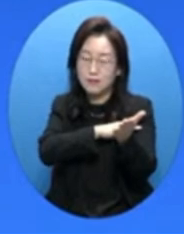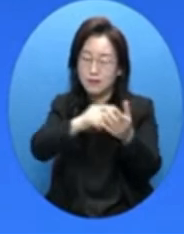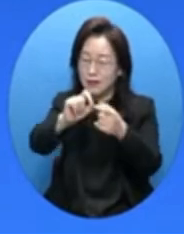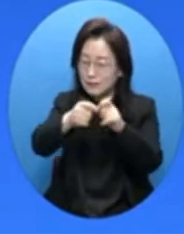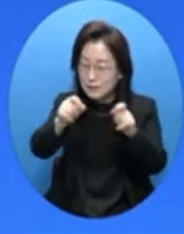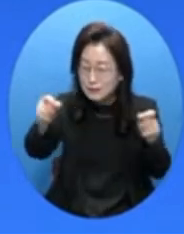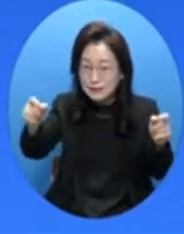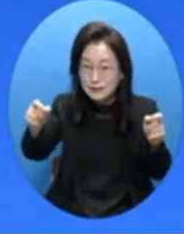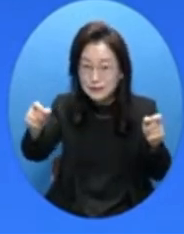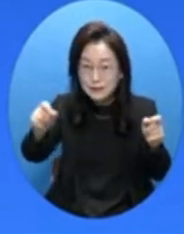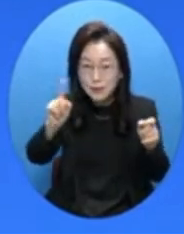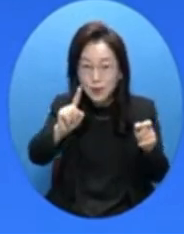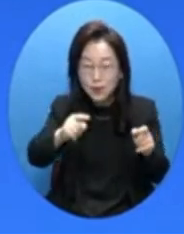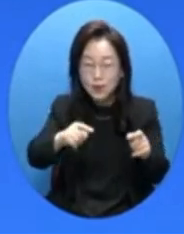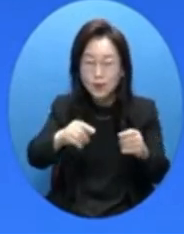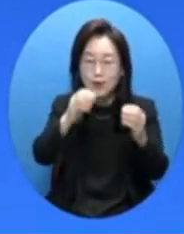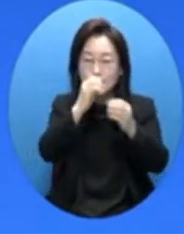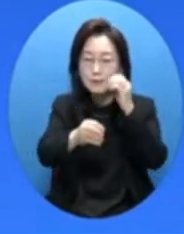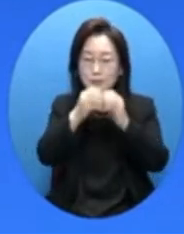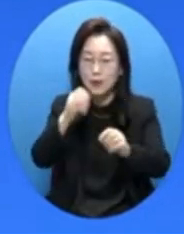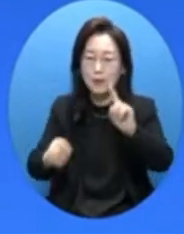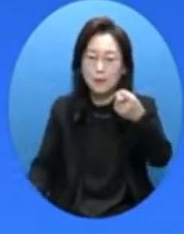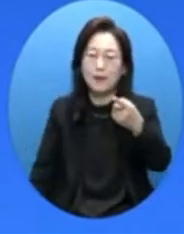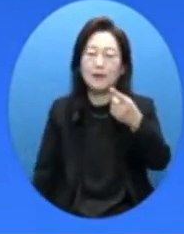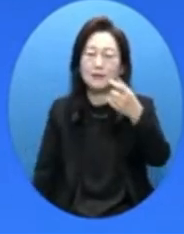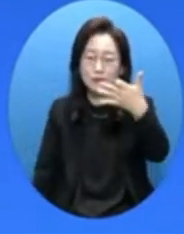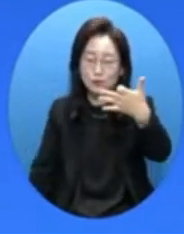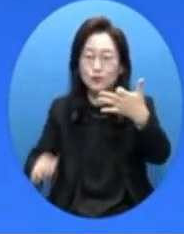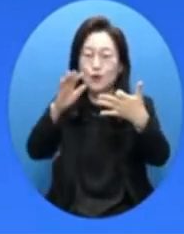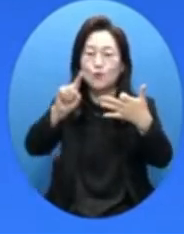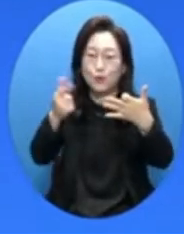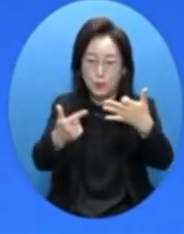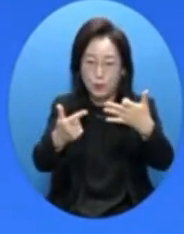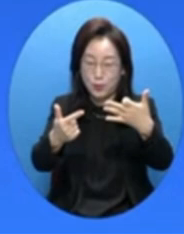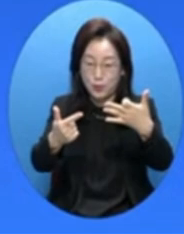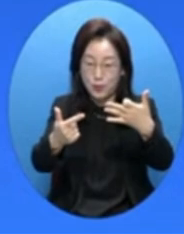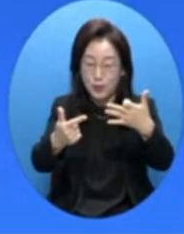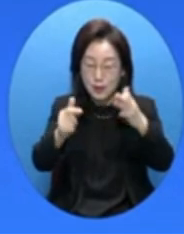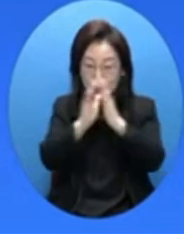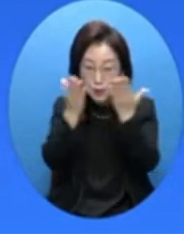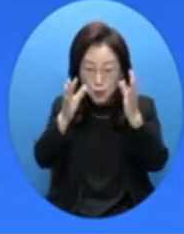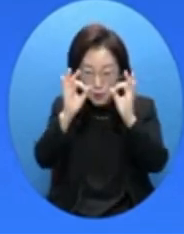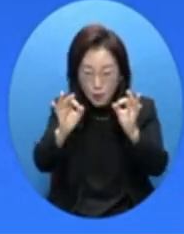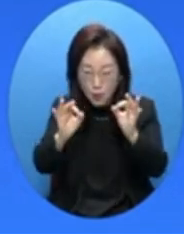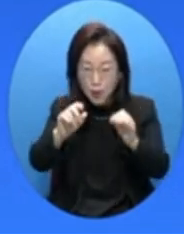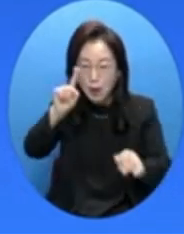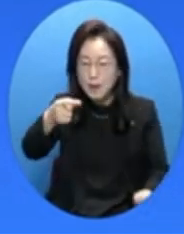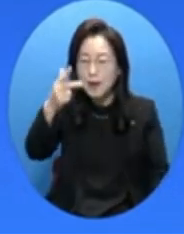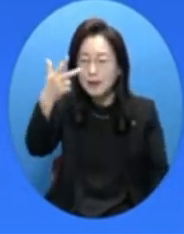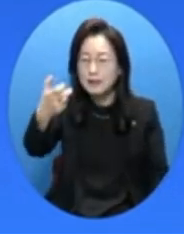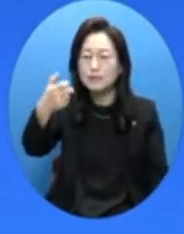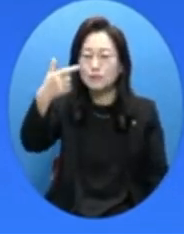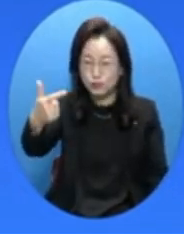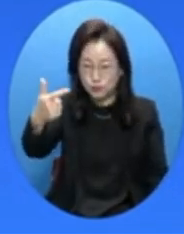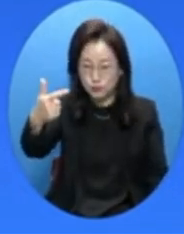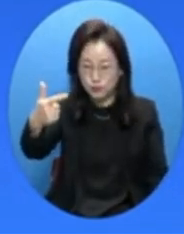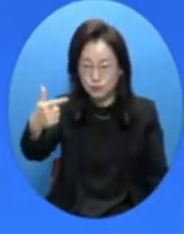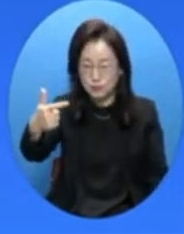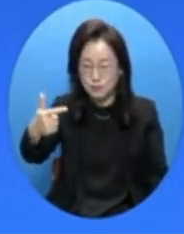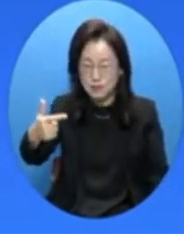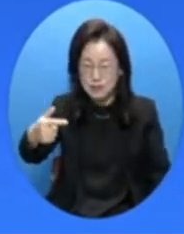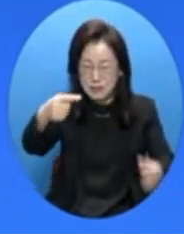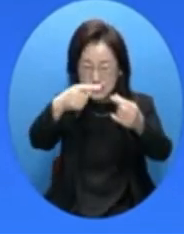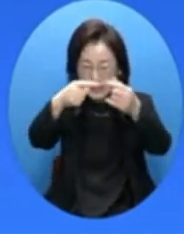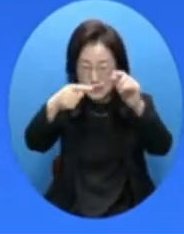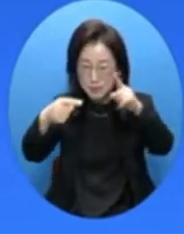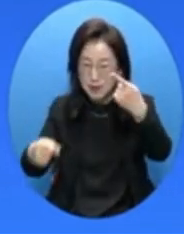긴 장은 시편 119편인데 무려 176절로 되어 있습니다 그런데이 176절에